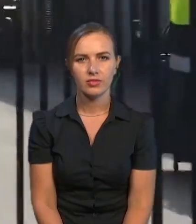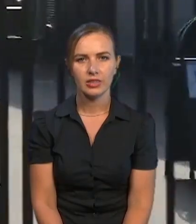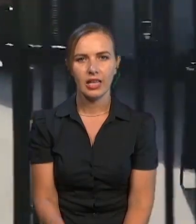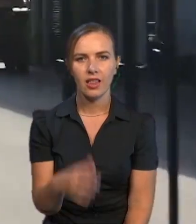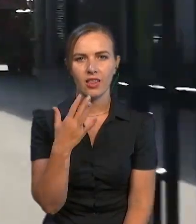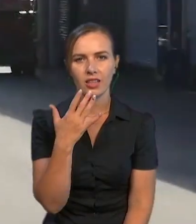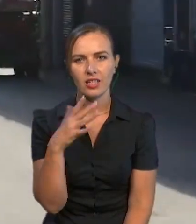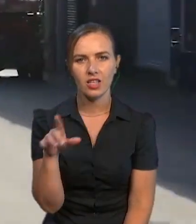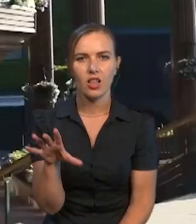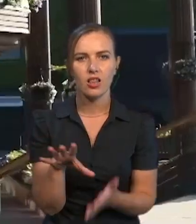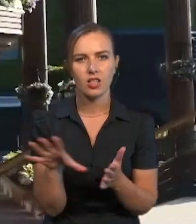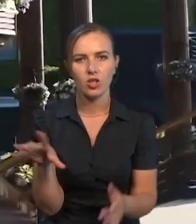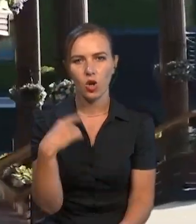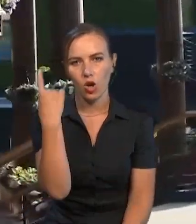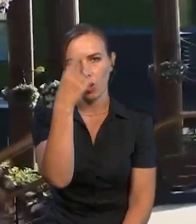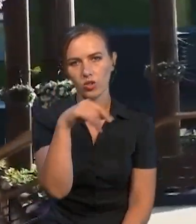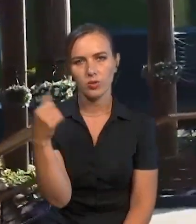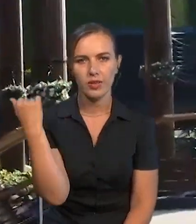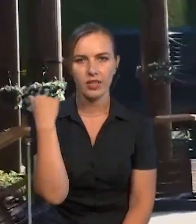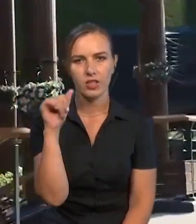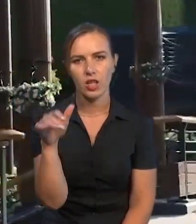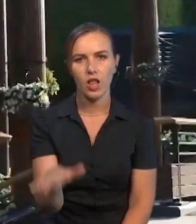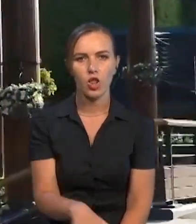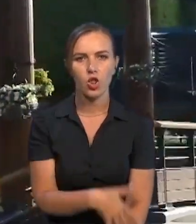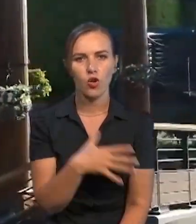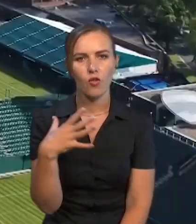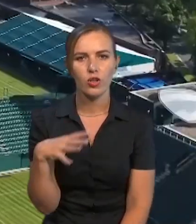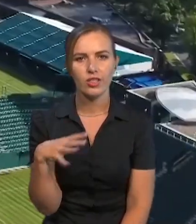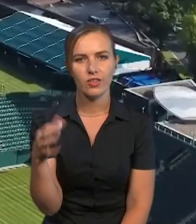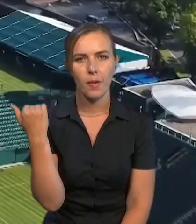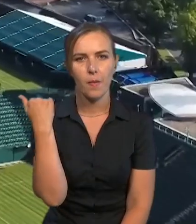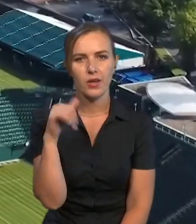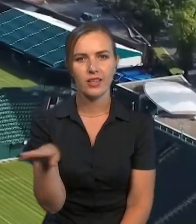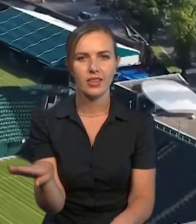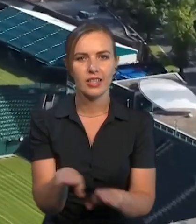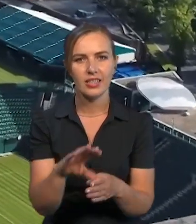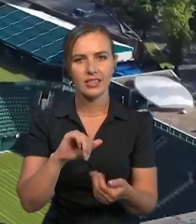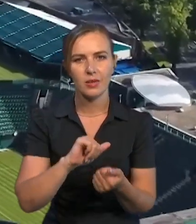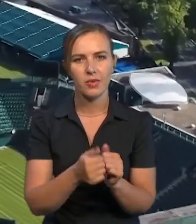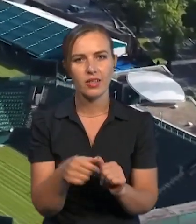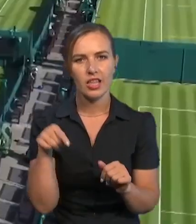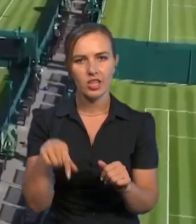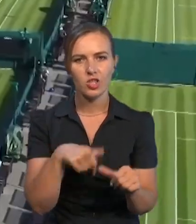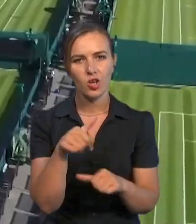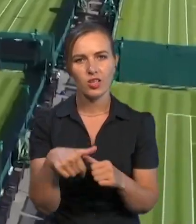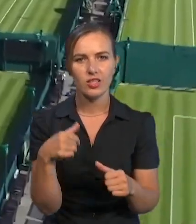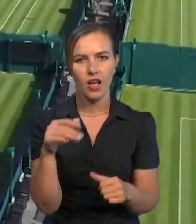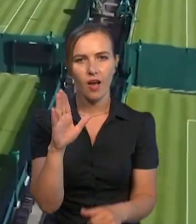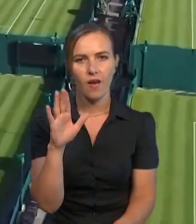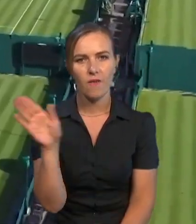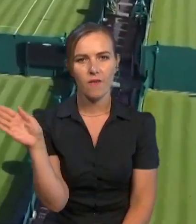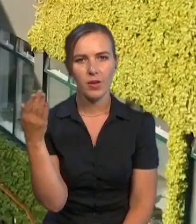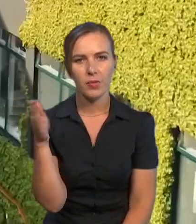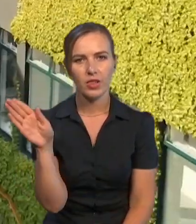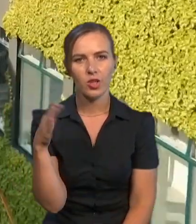Національні рекорди, особисті досягнення та довгоочікувані перемоги. Таким запам'ятається нам цьогорічний Вімблдон. Такого